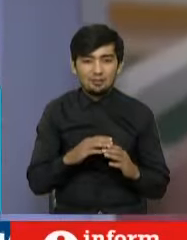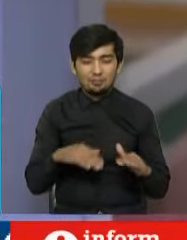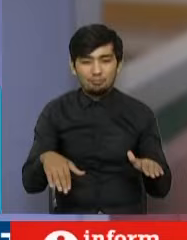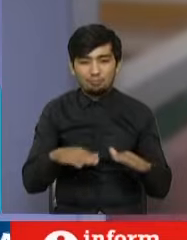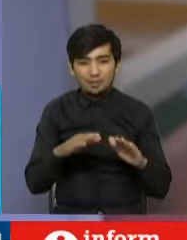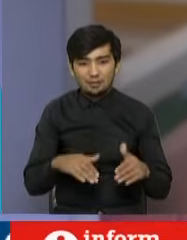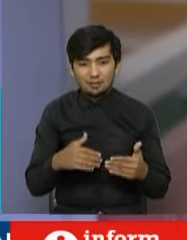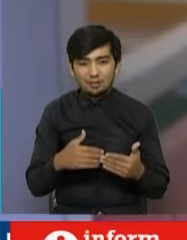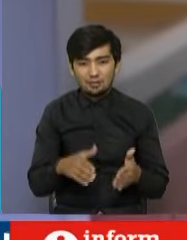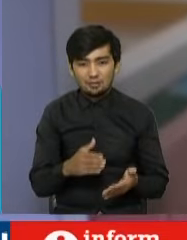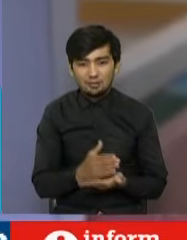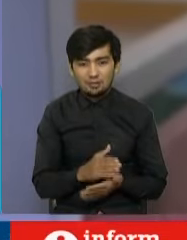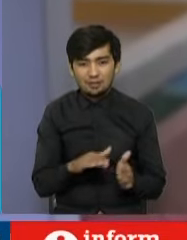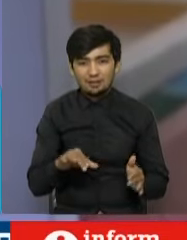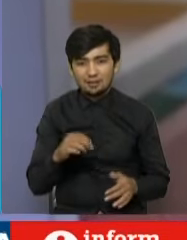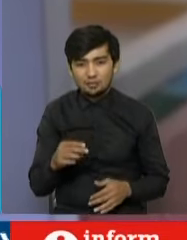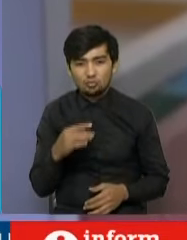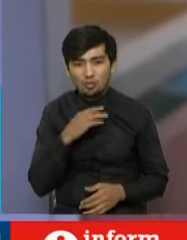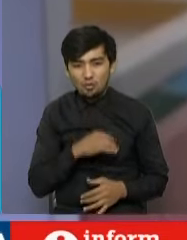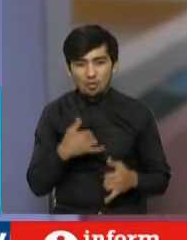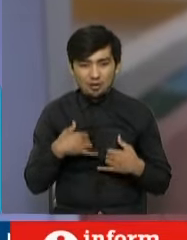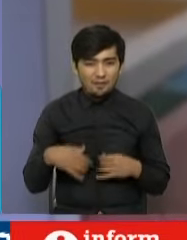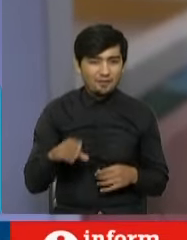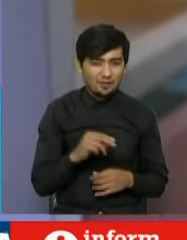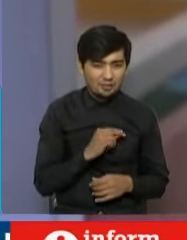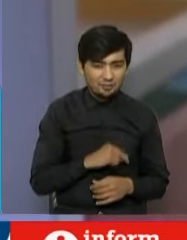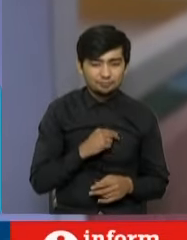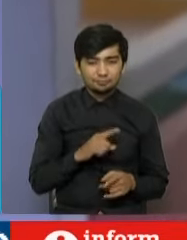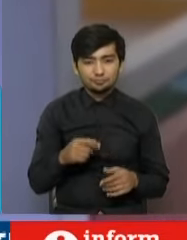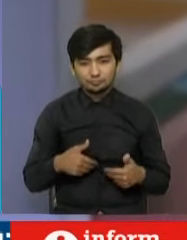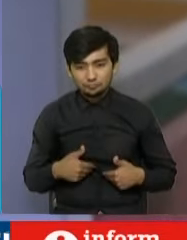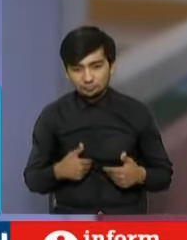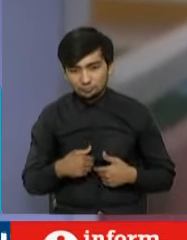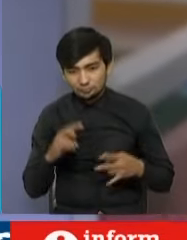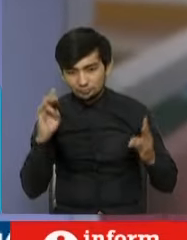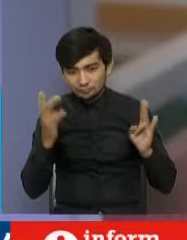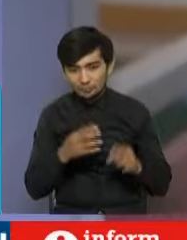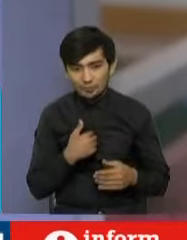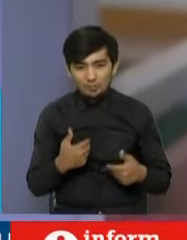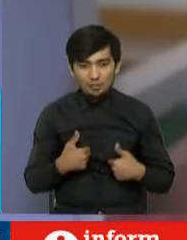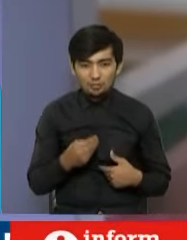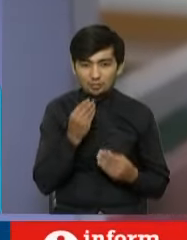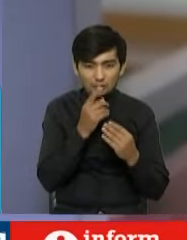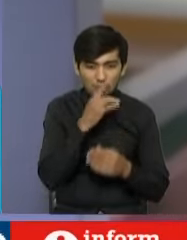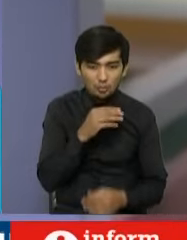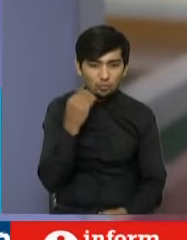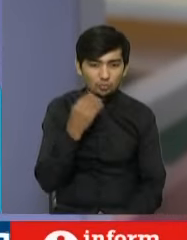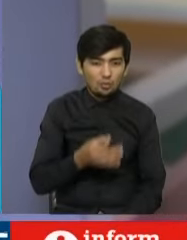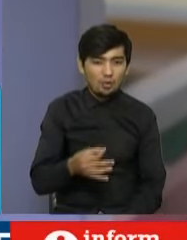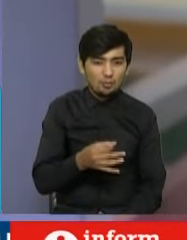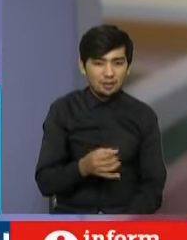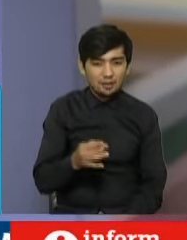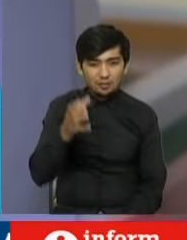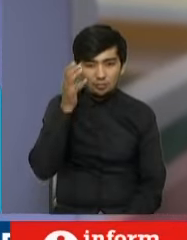осы? Қанша балабақшаның қызметкерлері шырылдап жүріп, аштық жарияладық біз жаңағы Түркістан облысының